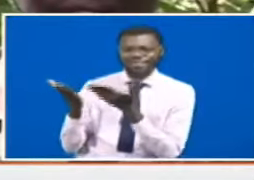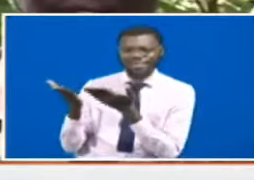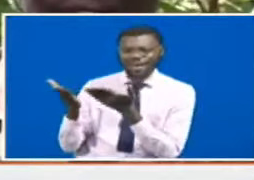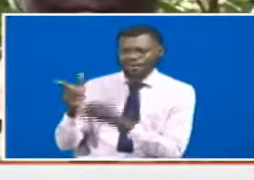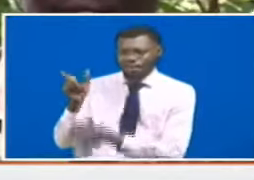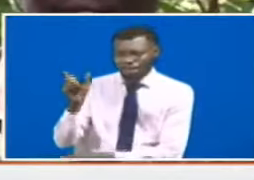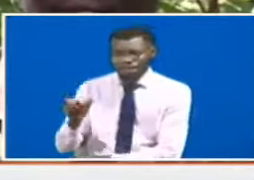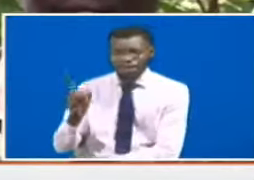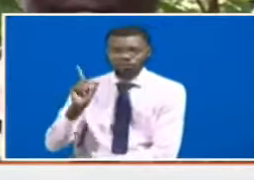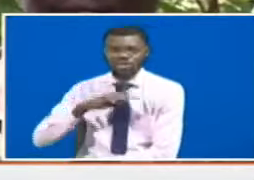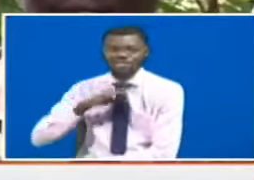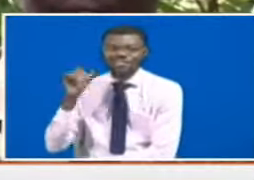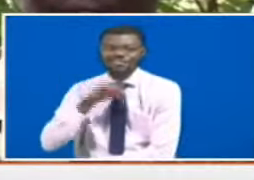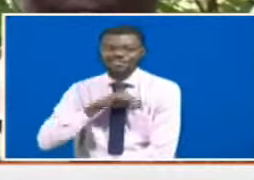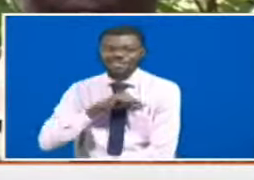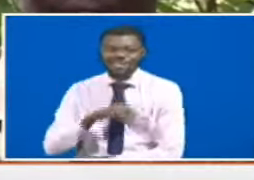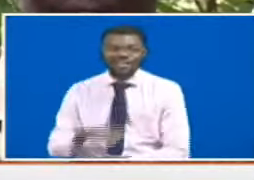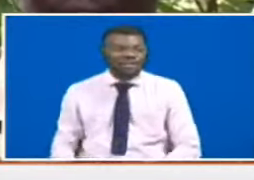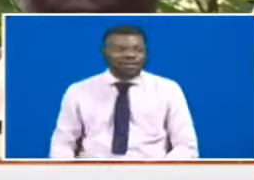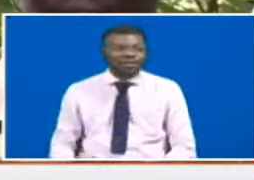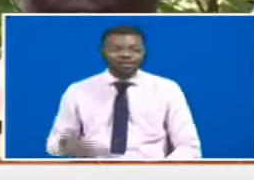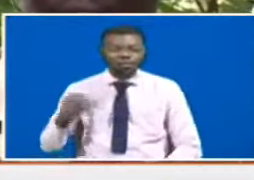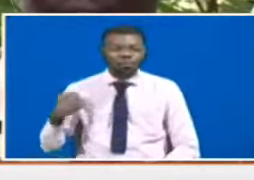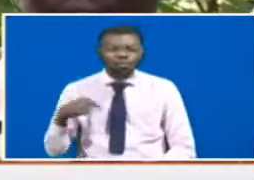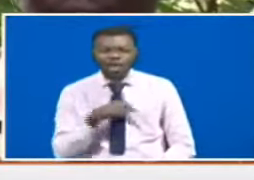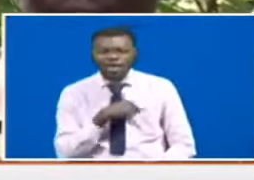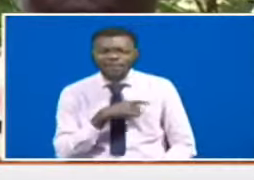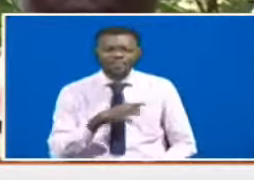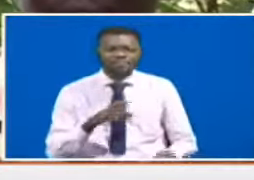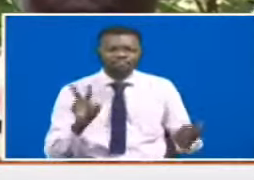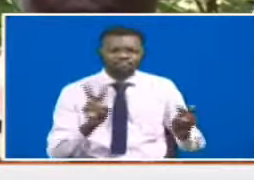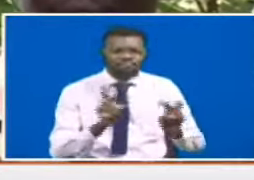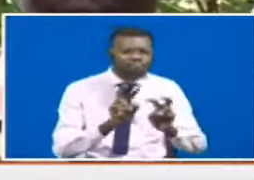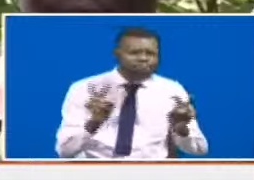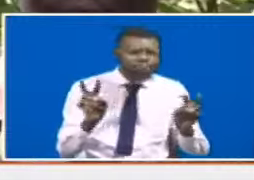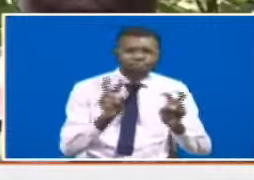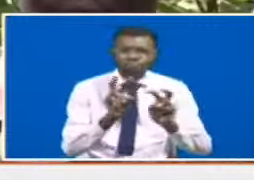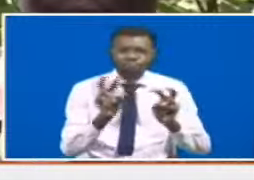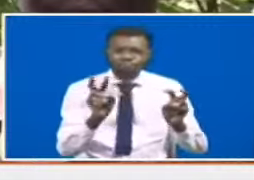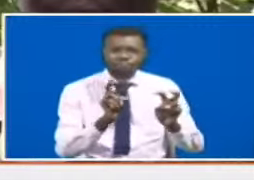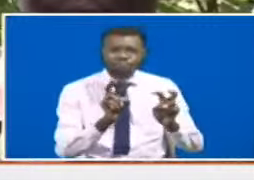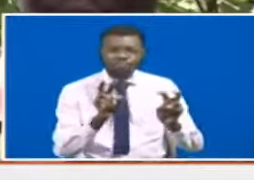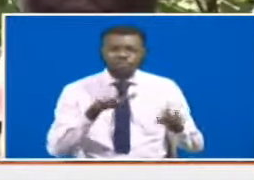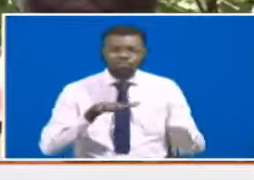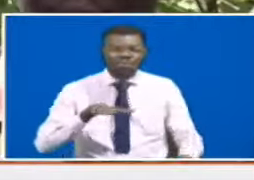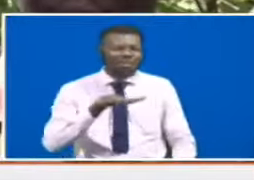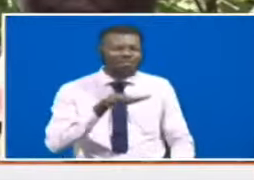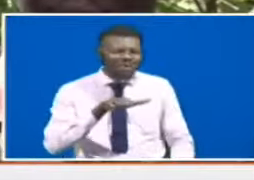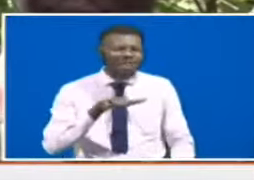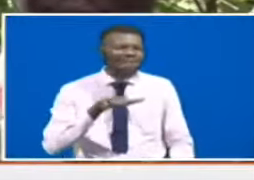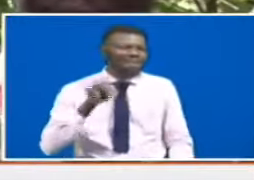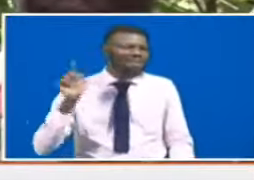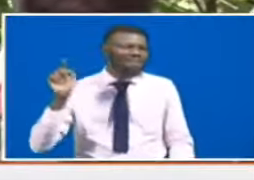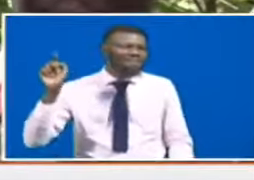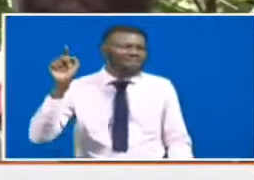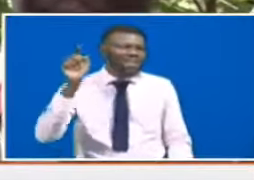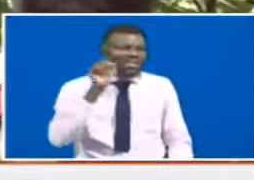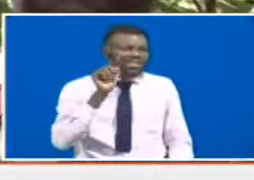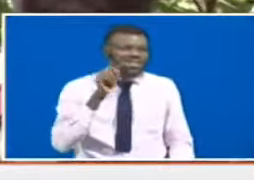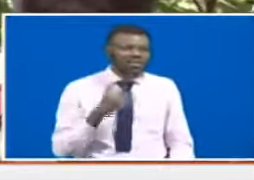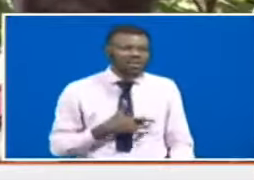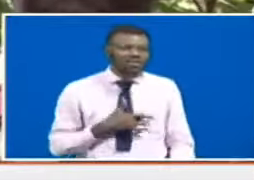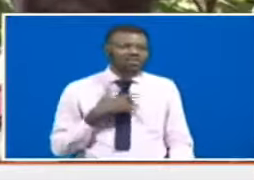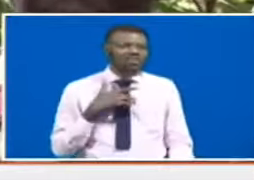moja, na pia tuna monitor na tunaangalia sana zile areas ambayo tunasema